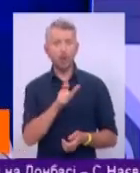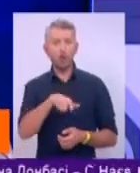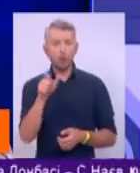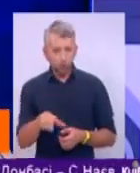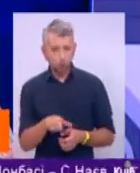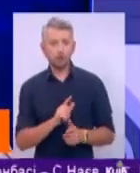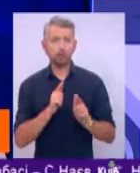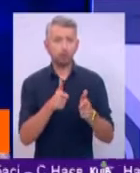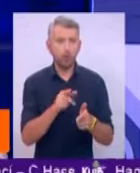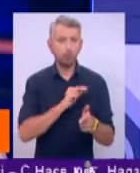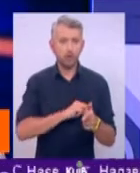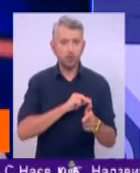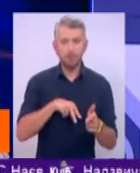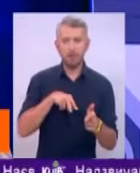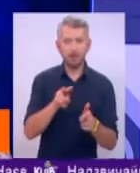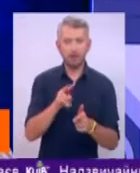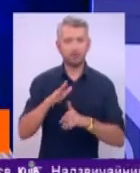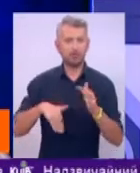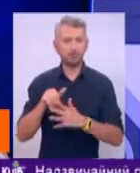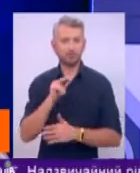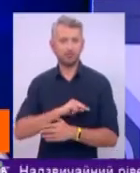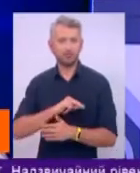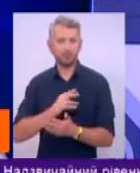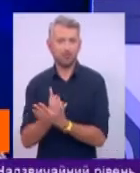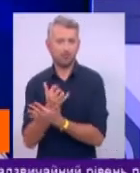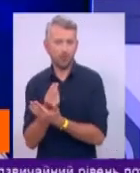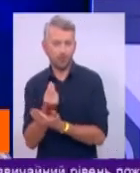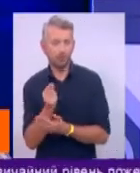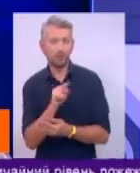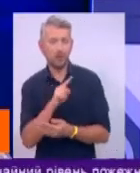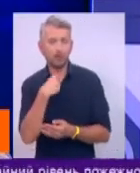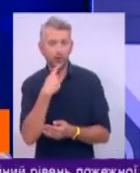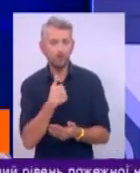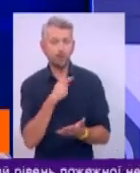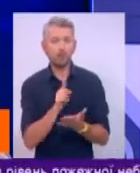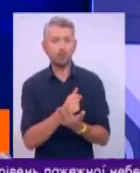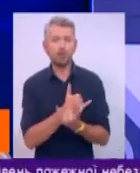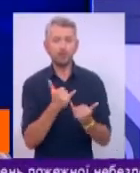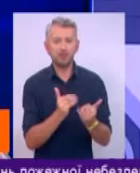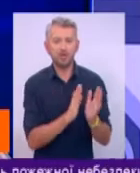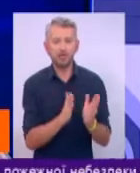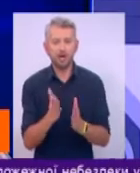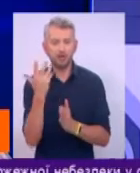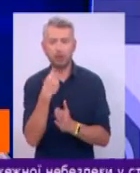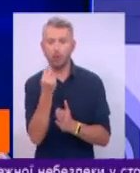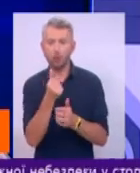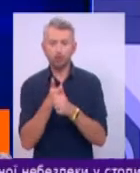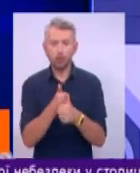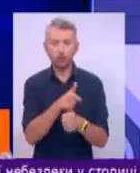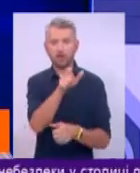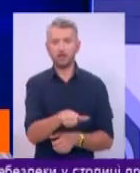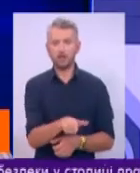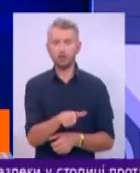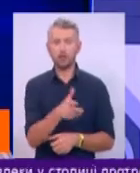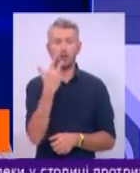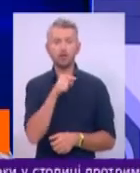йдуть, вони працюють там, паралельно ведучи свою практику. Це саме те, чому ми говоримо, що ми маємо забезпечити механізм, коли гроші ходять за клієнтом,